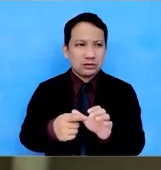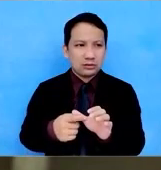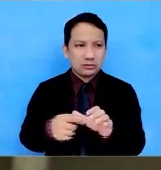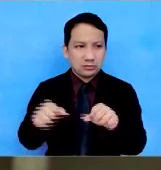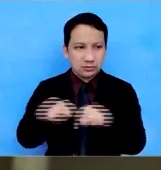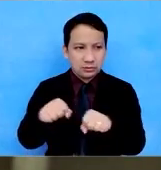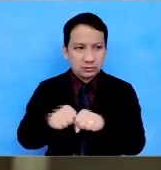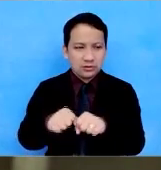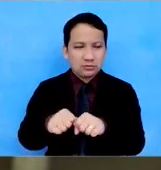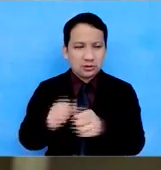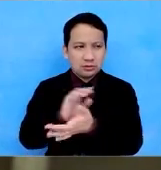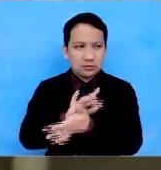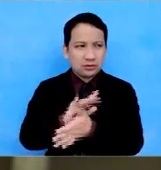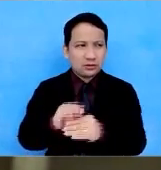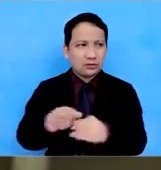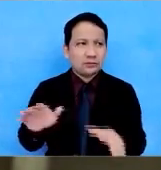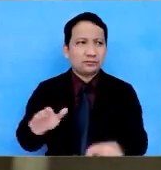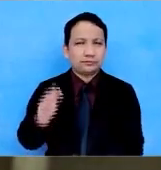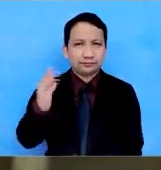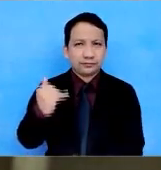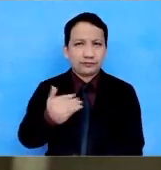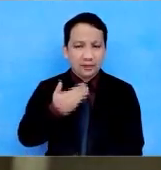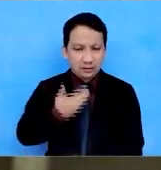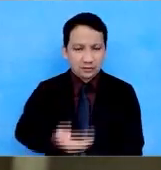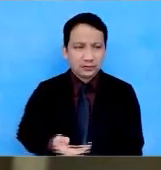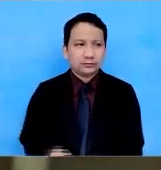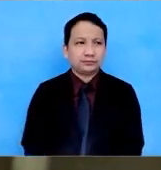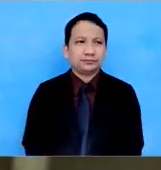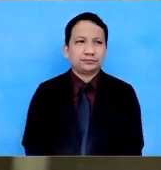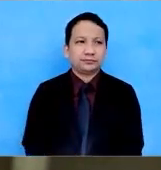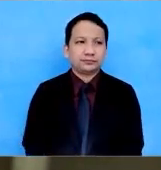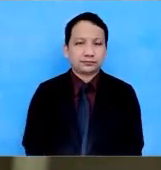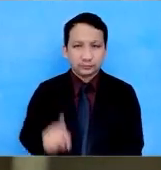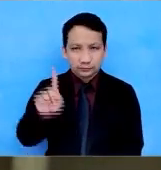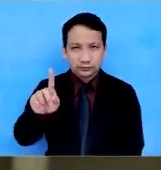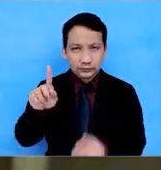ang pandemya at ang gutom na sa isang